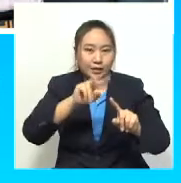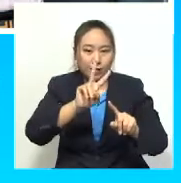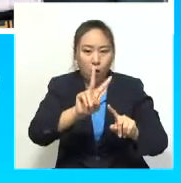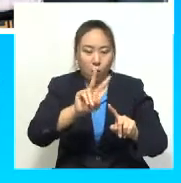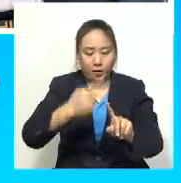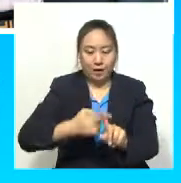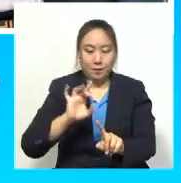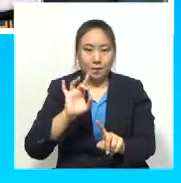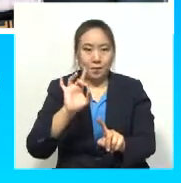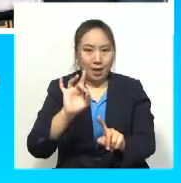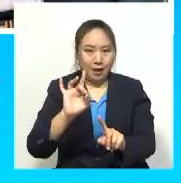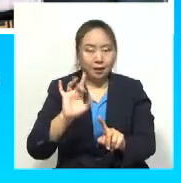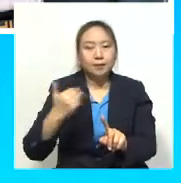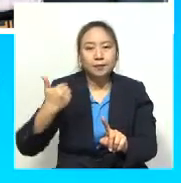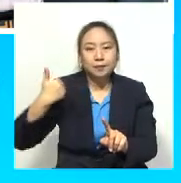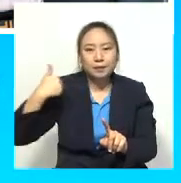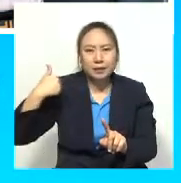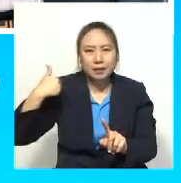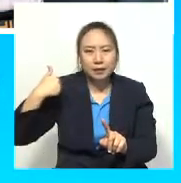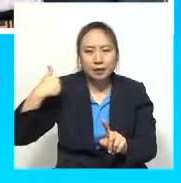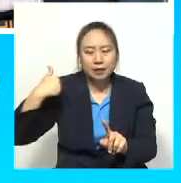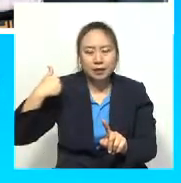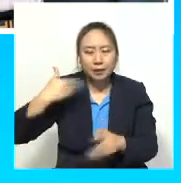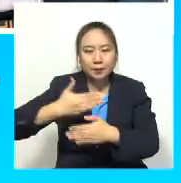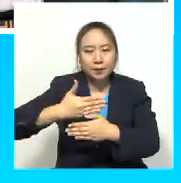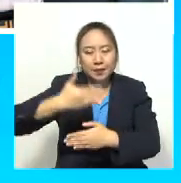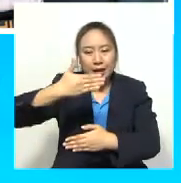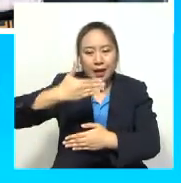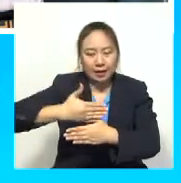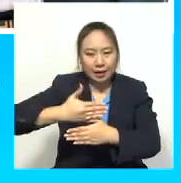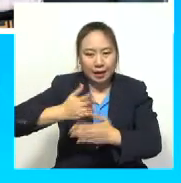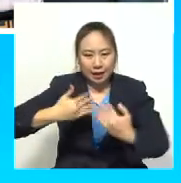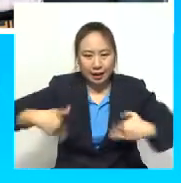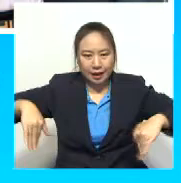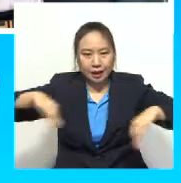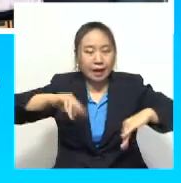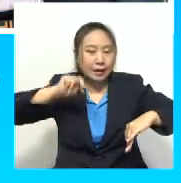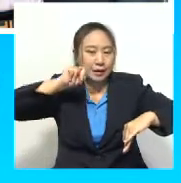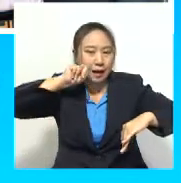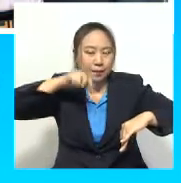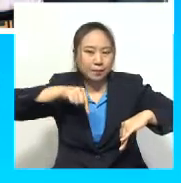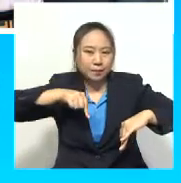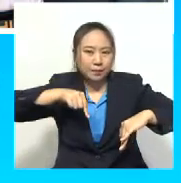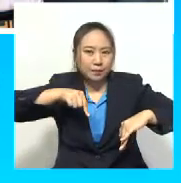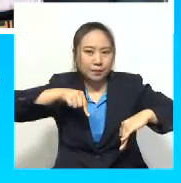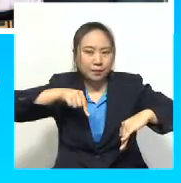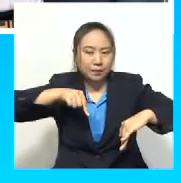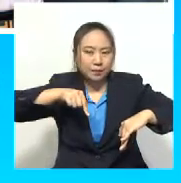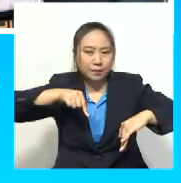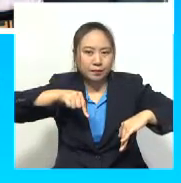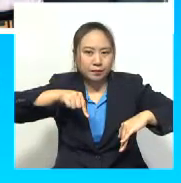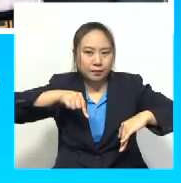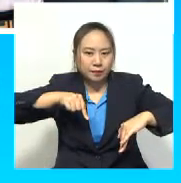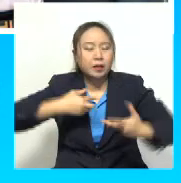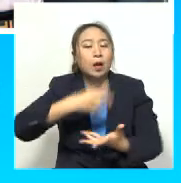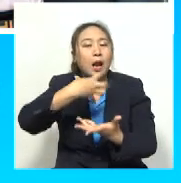หานะครับได้มีอ่างของเรานะครับที่มีเกิน upper reserve ผมขออนุญาตนำเรียนถึงบริษัท